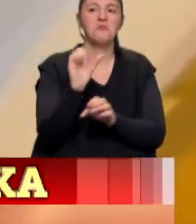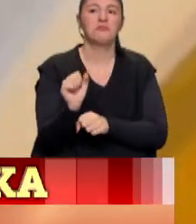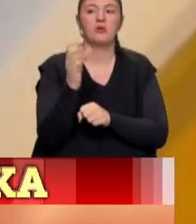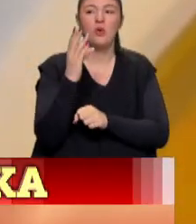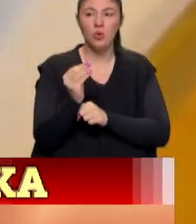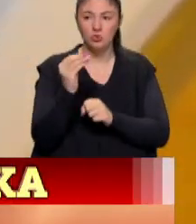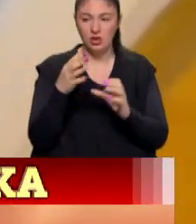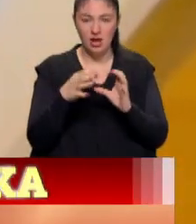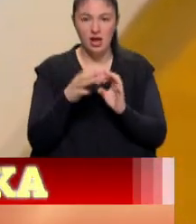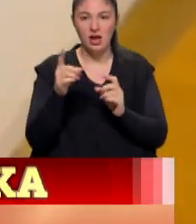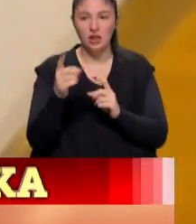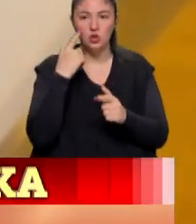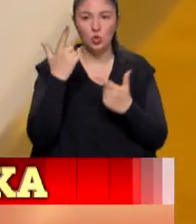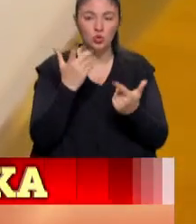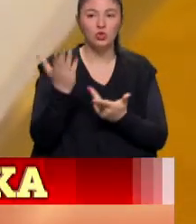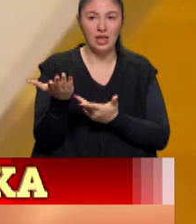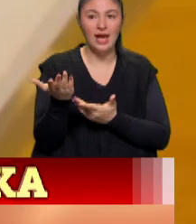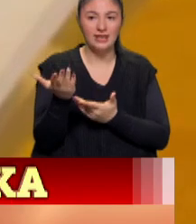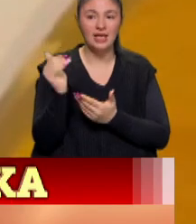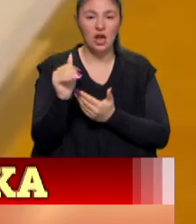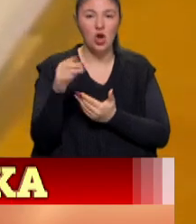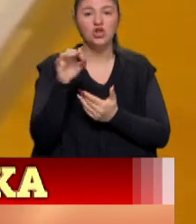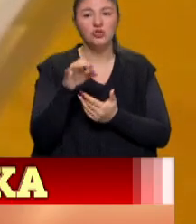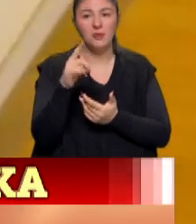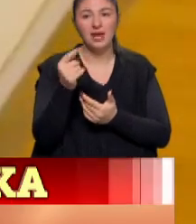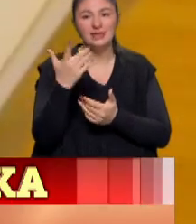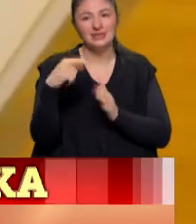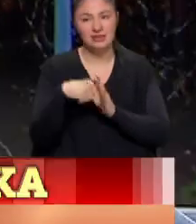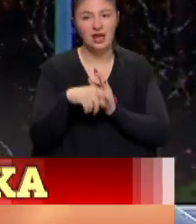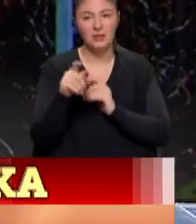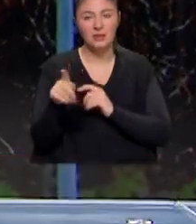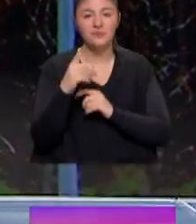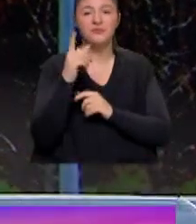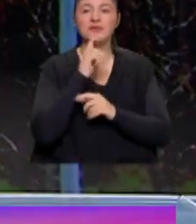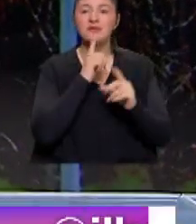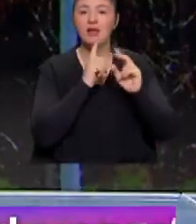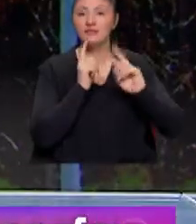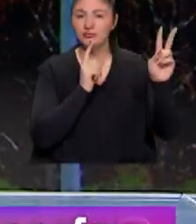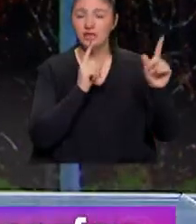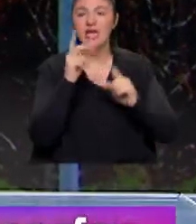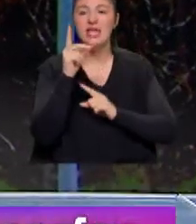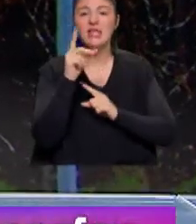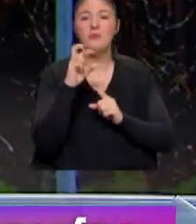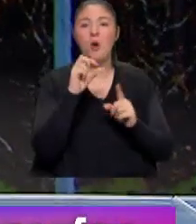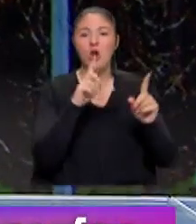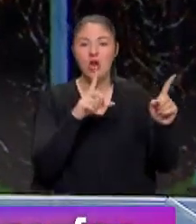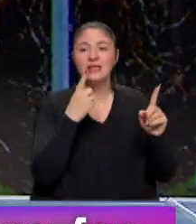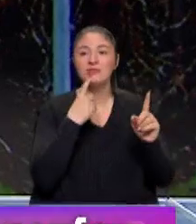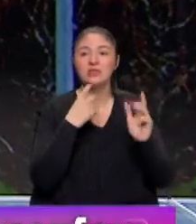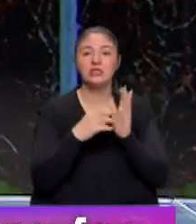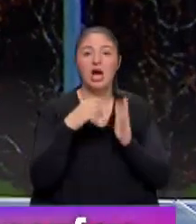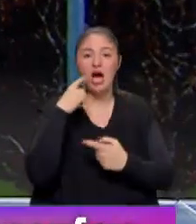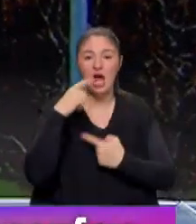gözaltına alındığı ile ilgili görüntüler de geliyor. Şimdi biraz detaylandıralım. İngiltere tarafından Interpol kırmızı bültenle